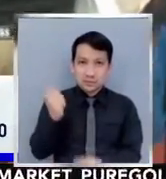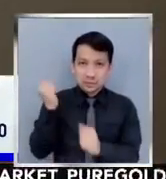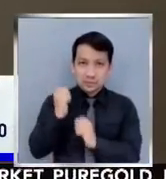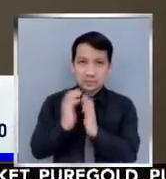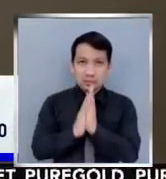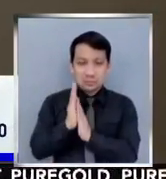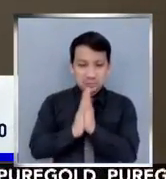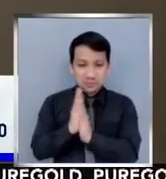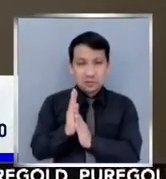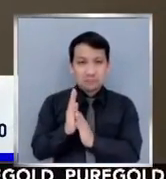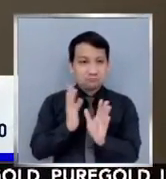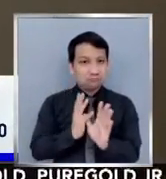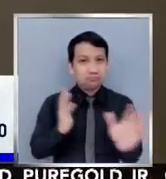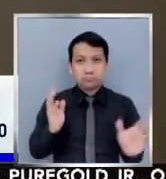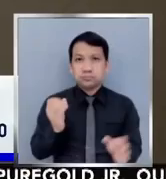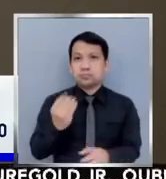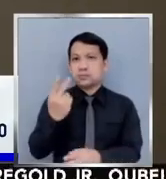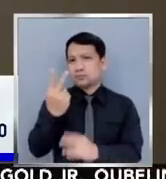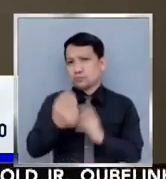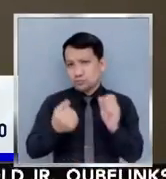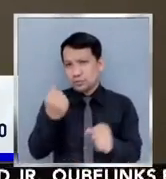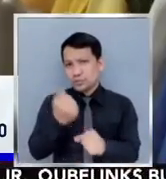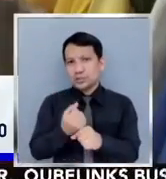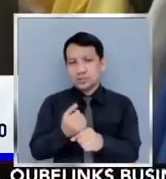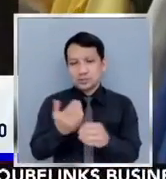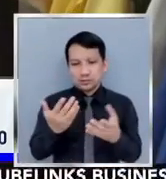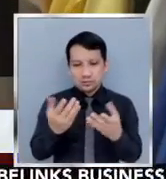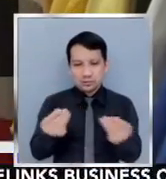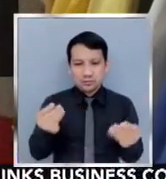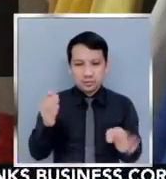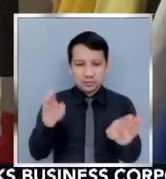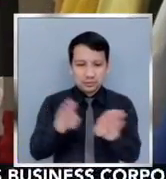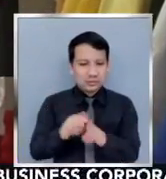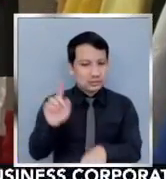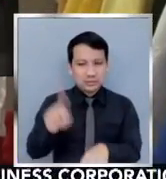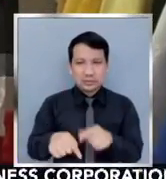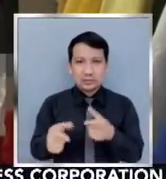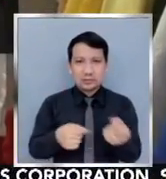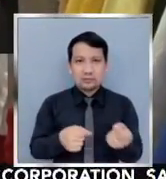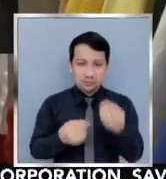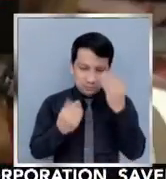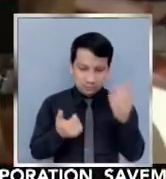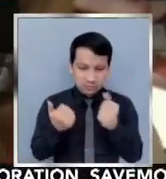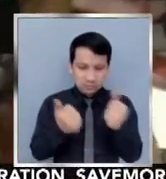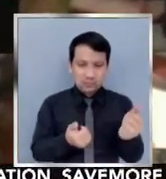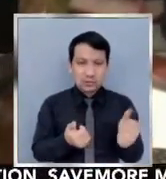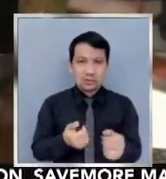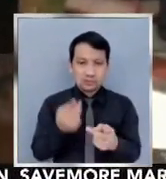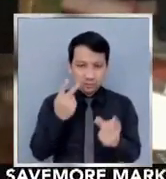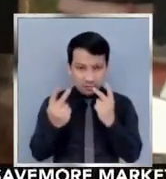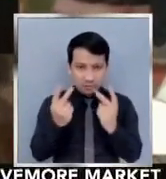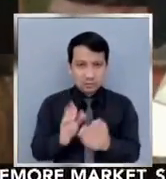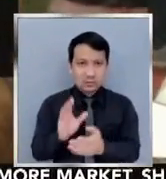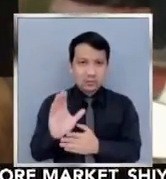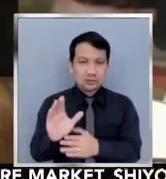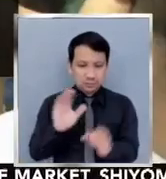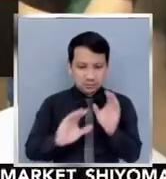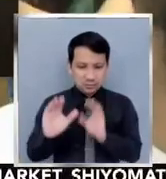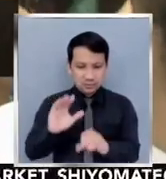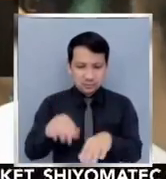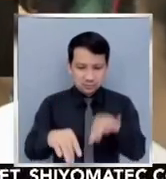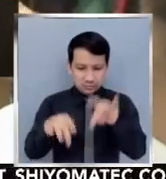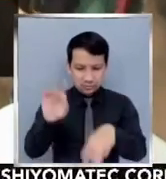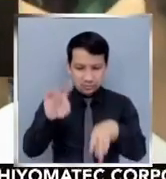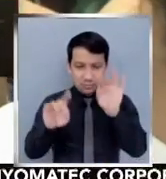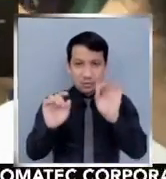after 2 years na nawala, no, dahil sa pandemic. Maaari pa rin po ninyong bisitahin ang Celebrity Ukay-Ukay booth